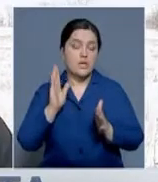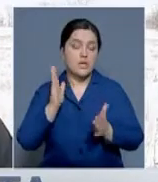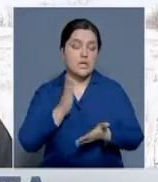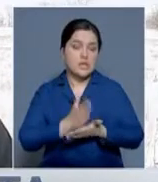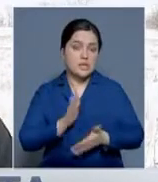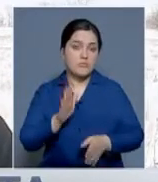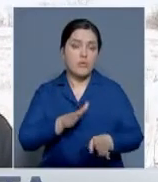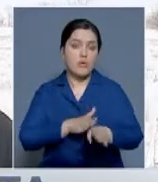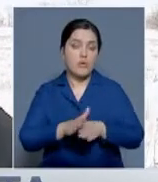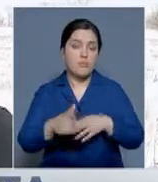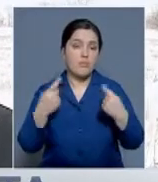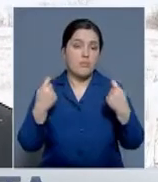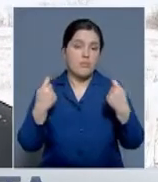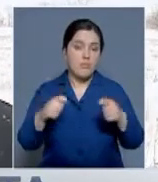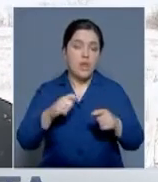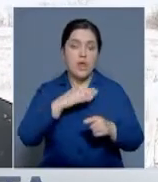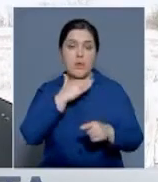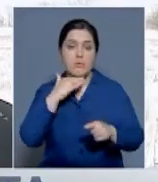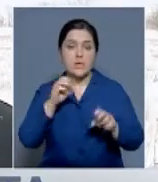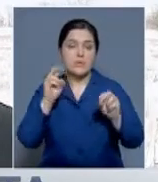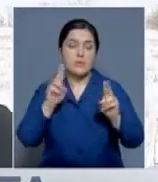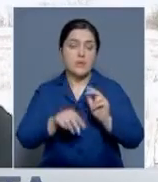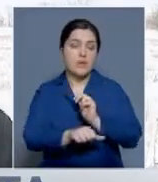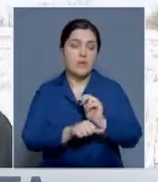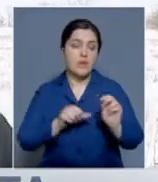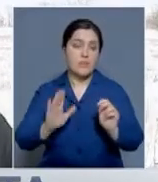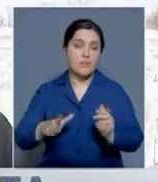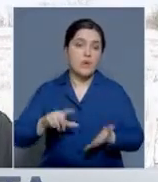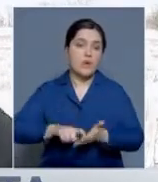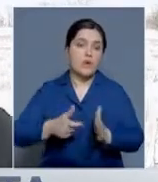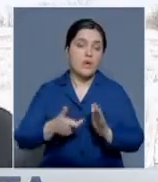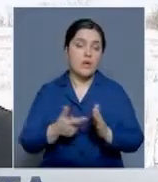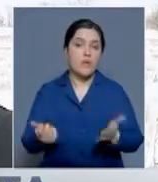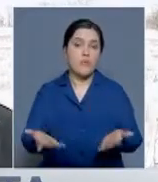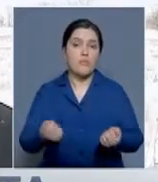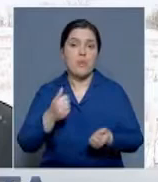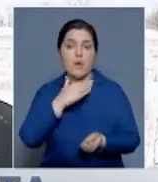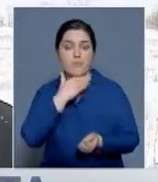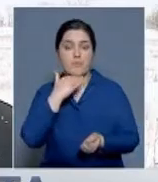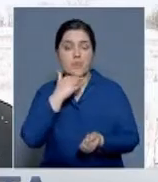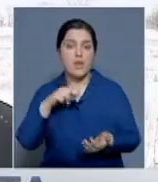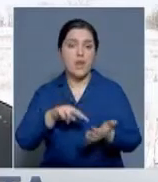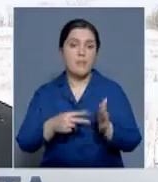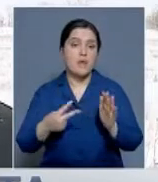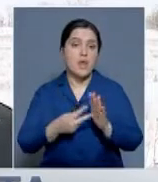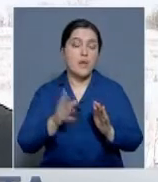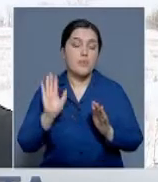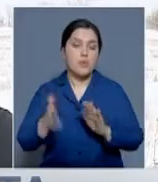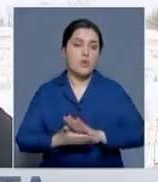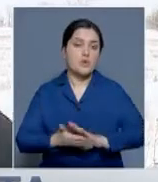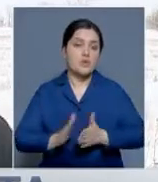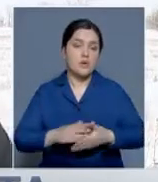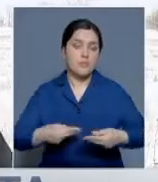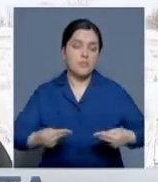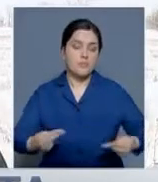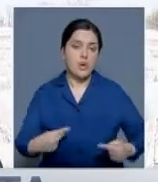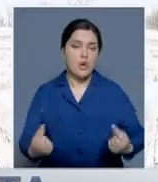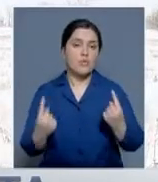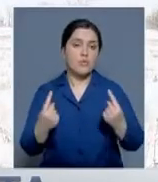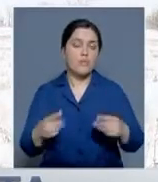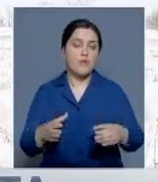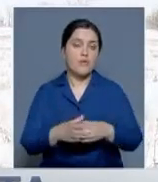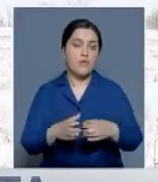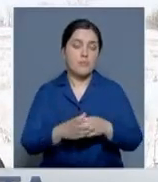мяса. Будут работать убойные цеха. Здесь же будет вестись приемка мяса. В планах заключение соглашений с крупными фирмами